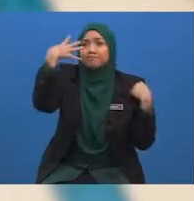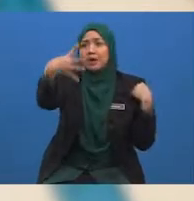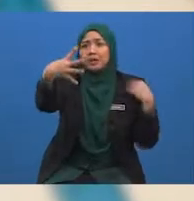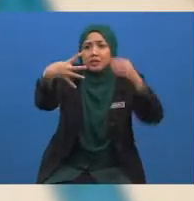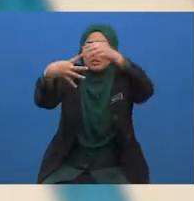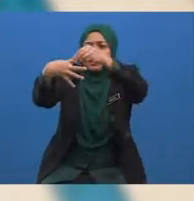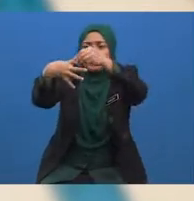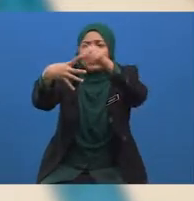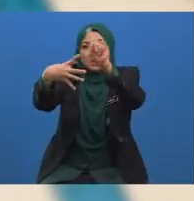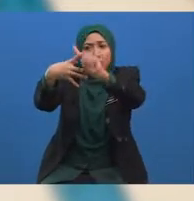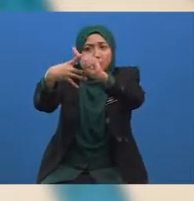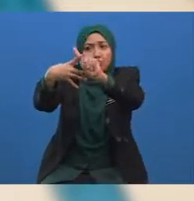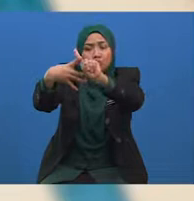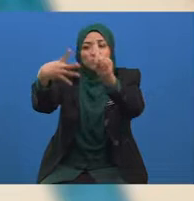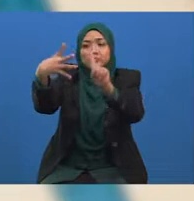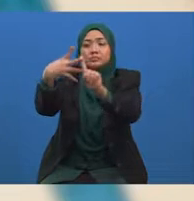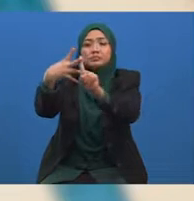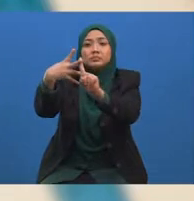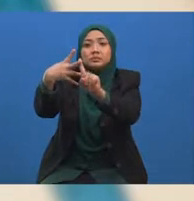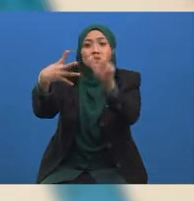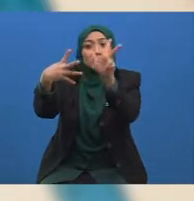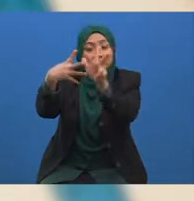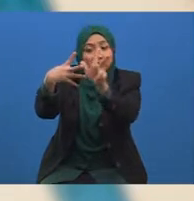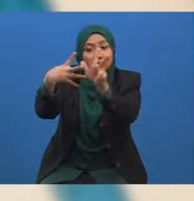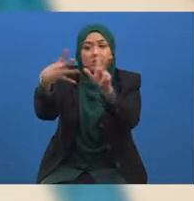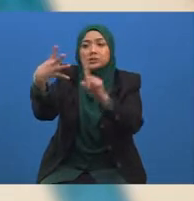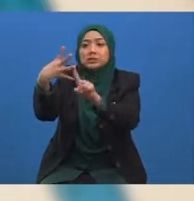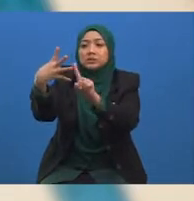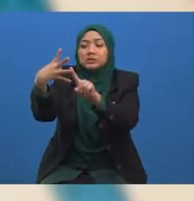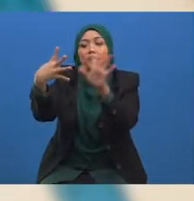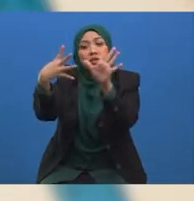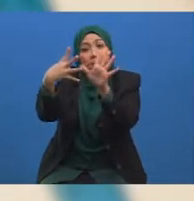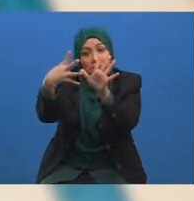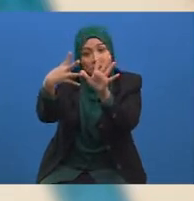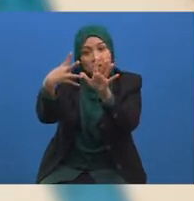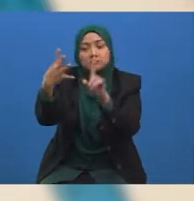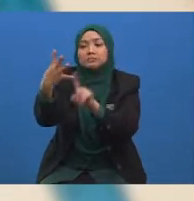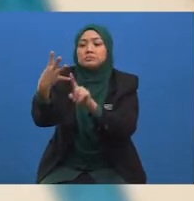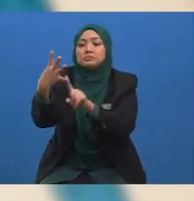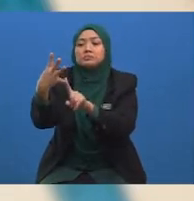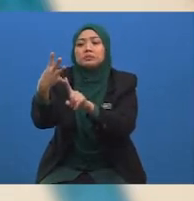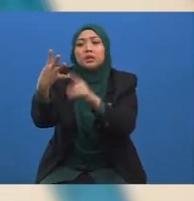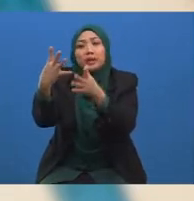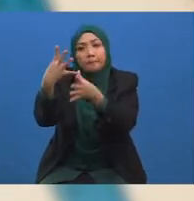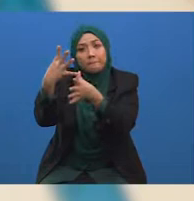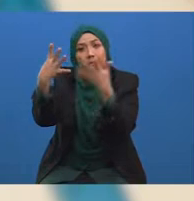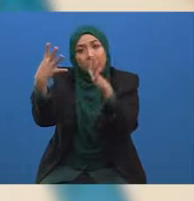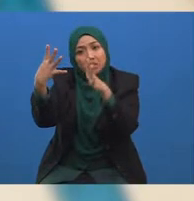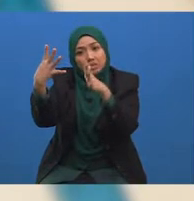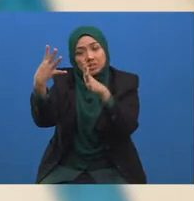iaitu 1, 3, 5 dan